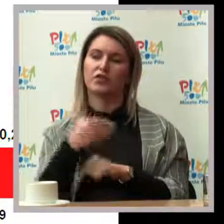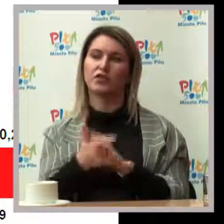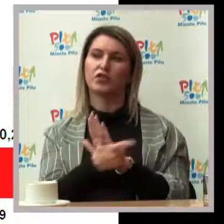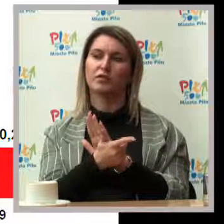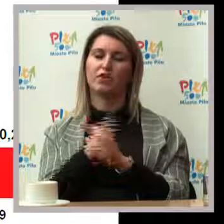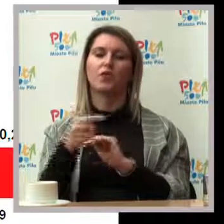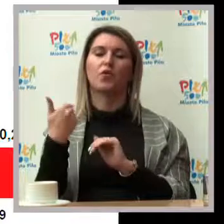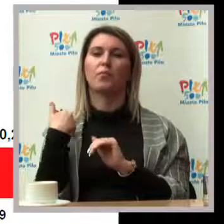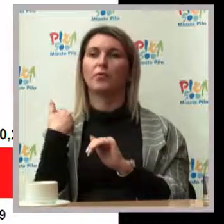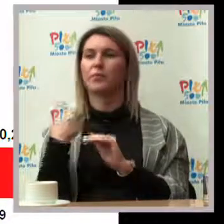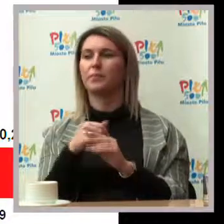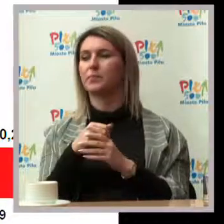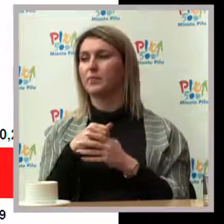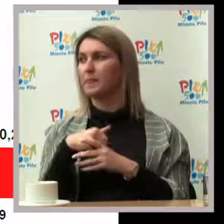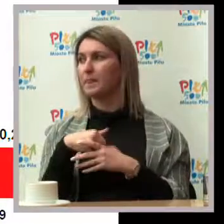majątkowe opierały się na